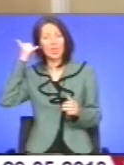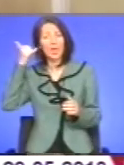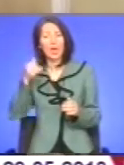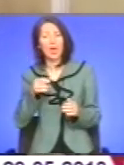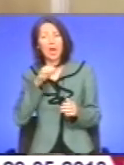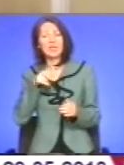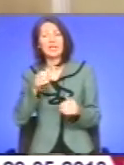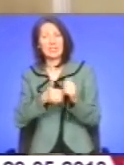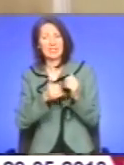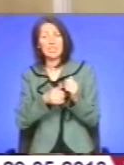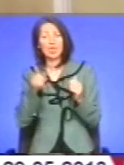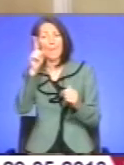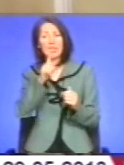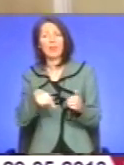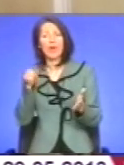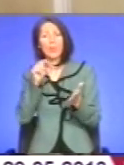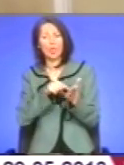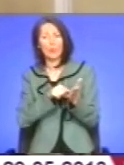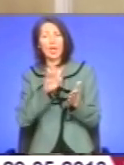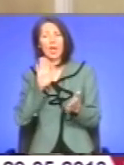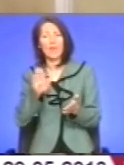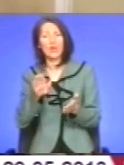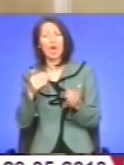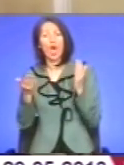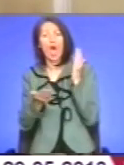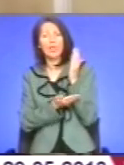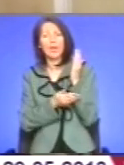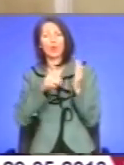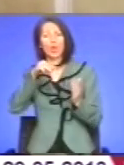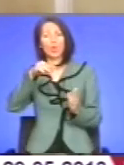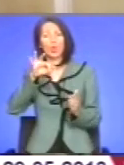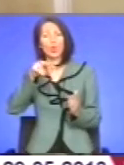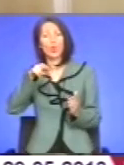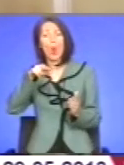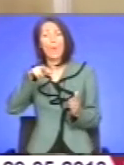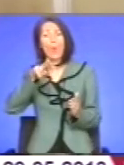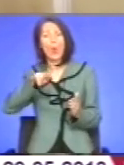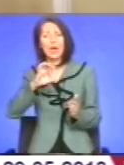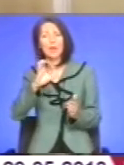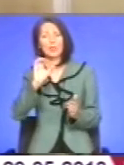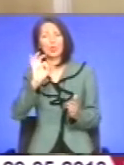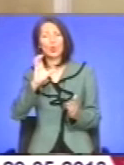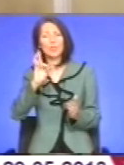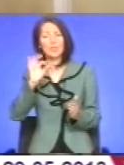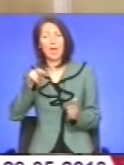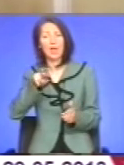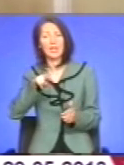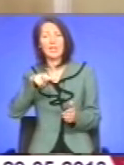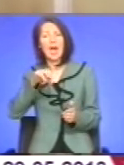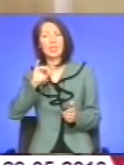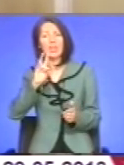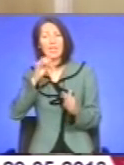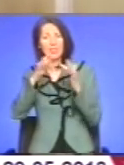найчастіше блискавка потрапляє в тополю, сосну, ялину та дуба. Найрідше розряд